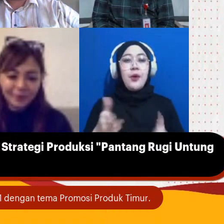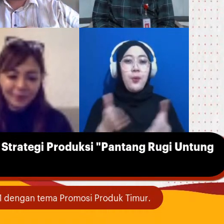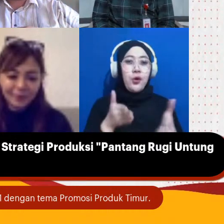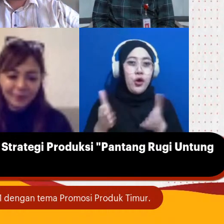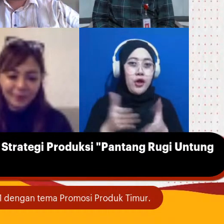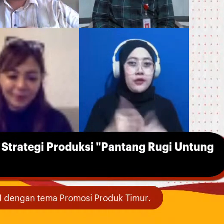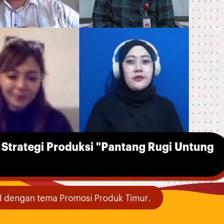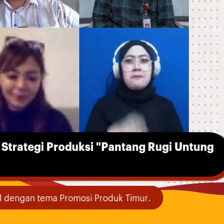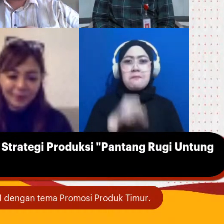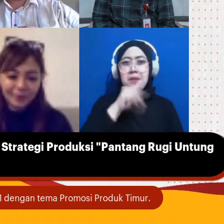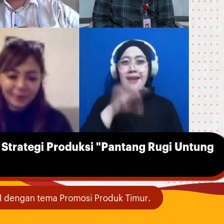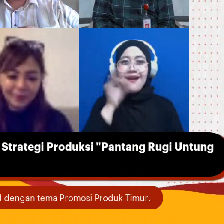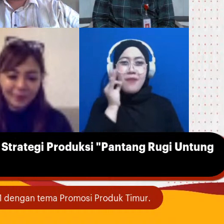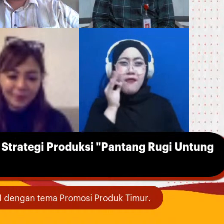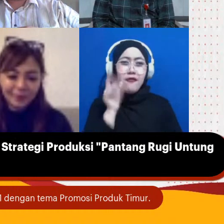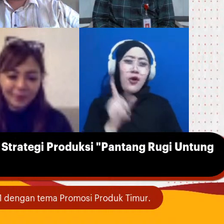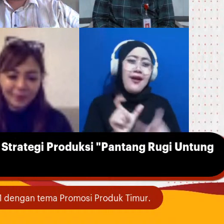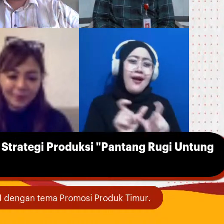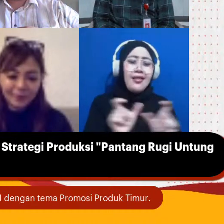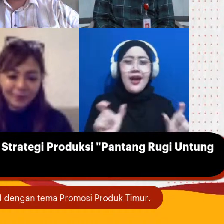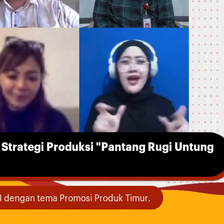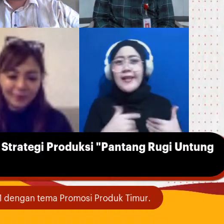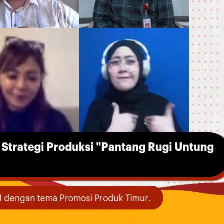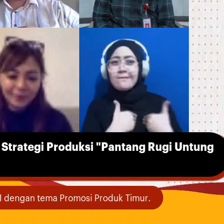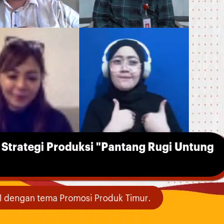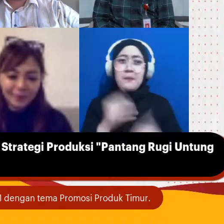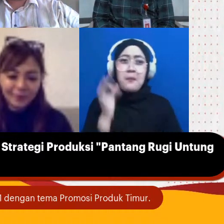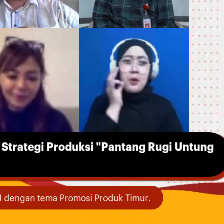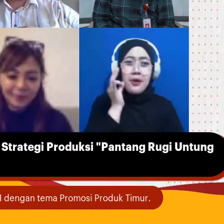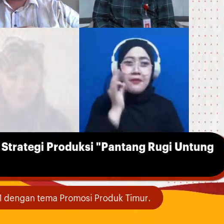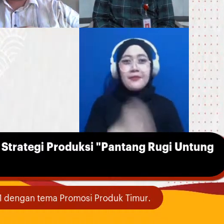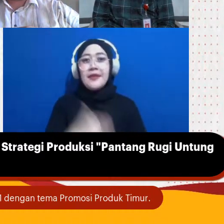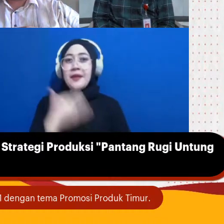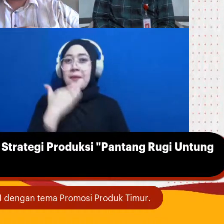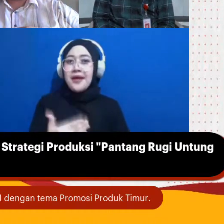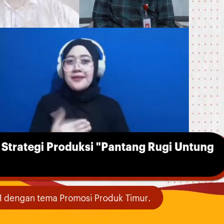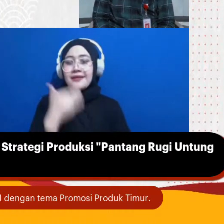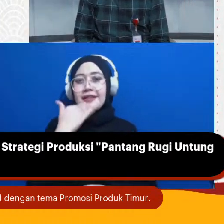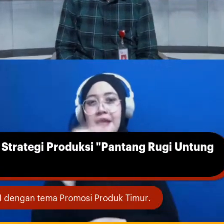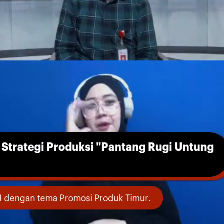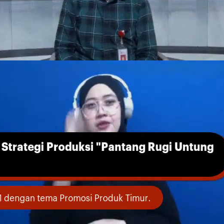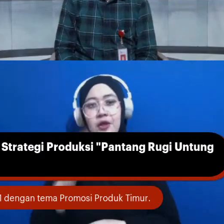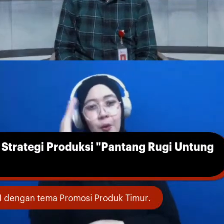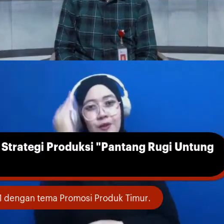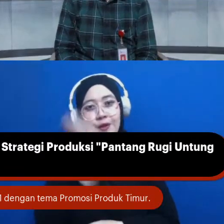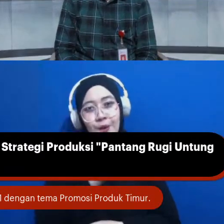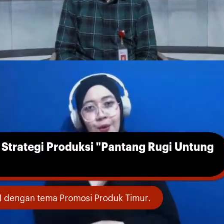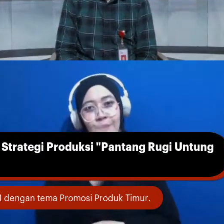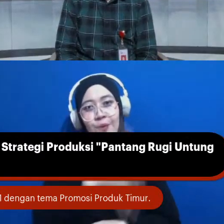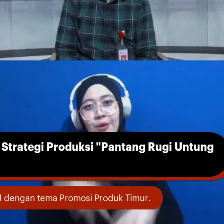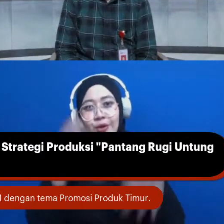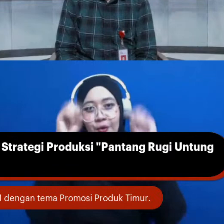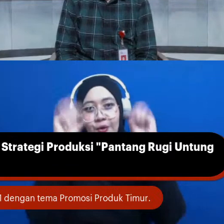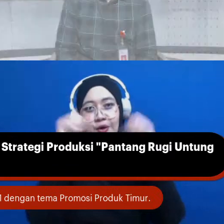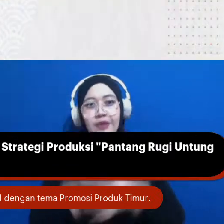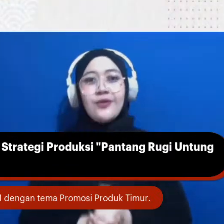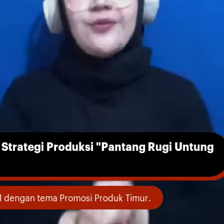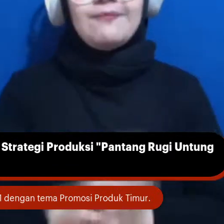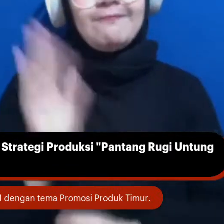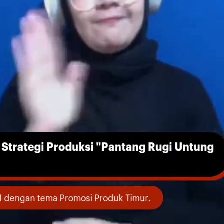mohon maaf bila ada yang kurang berkenan di hati. Terima kasih, selamat sore. Wassalamualaikum warahmatullahi wabarakatuh. See